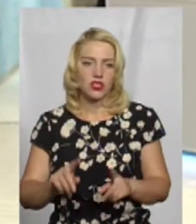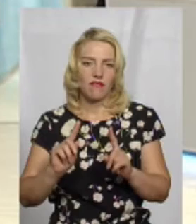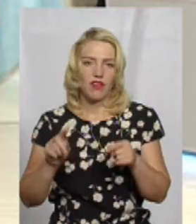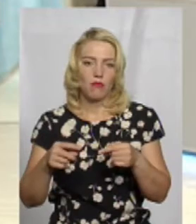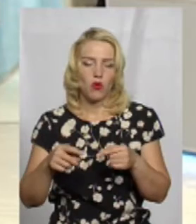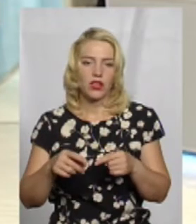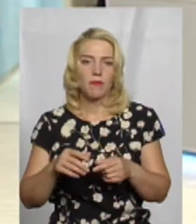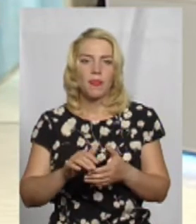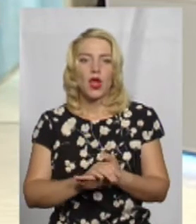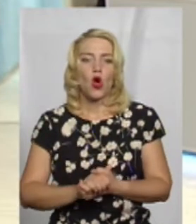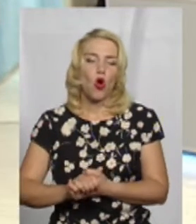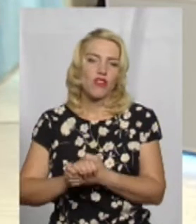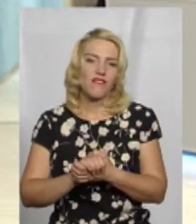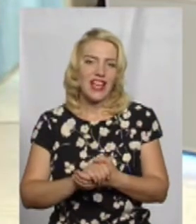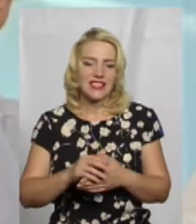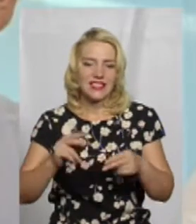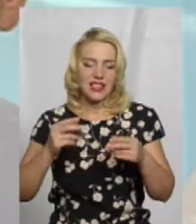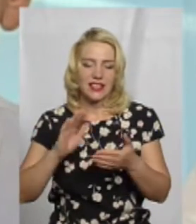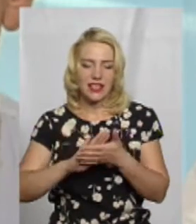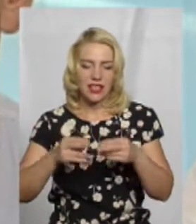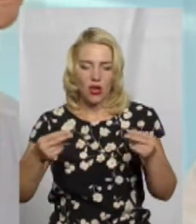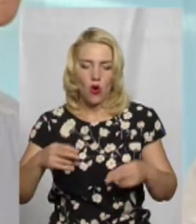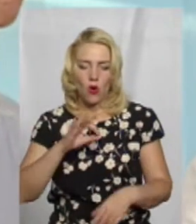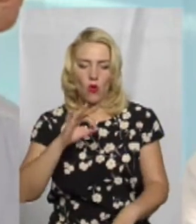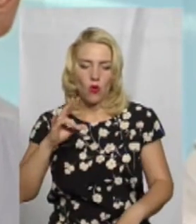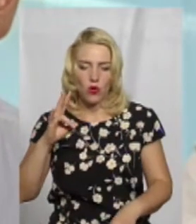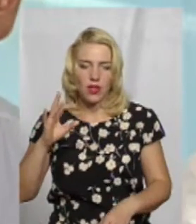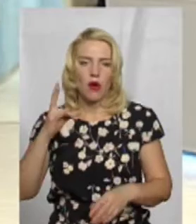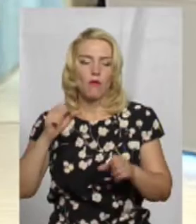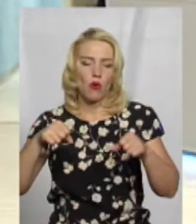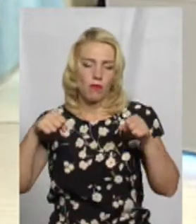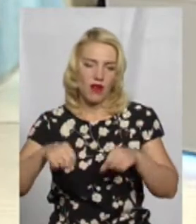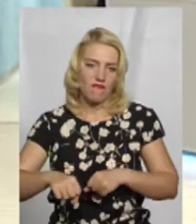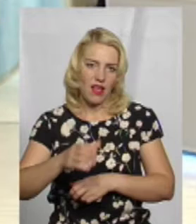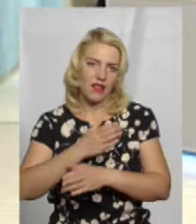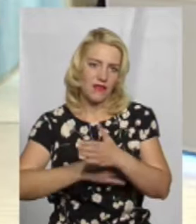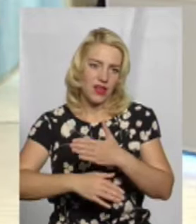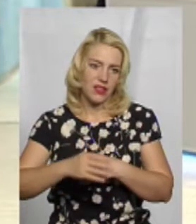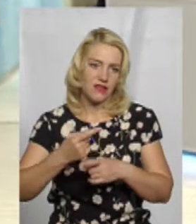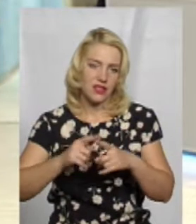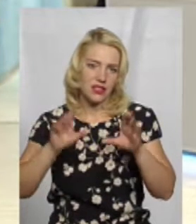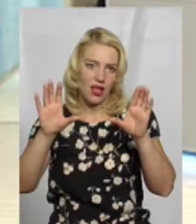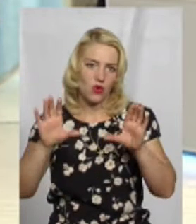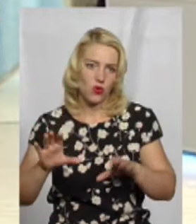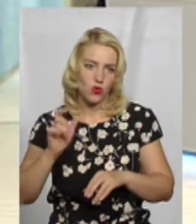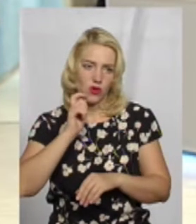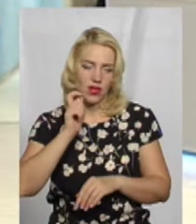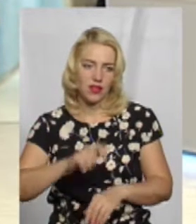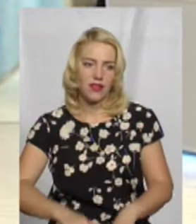вимоги Конвенції ООН про права осіб з інвалідністю. Зрештою, Конституції. Це закон України.